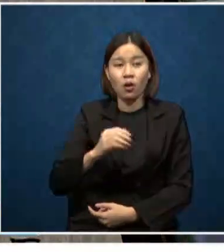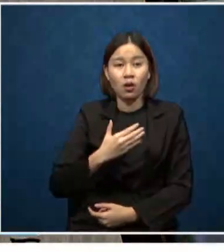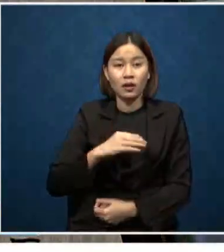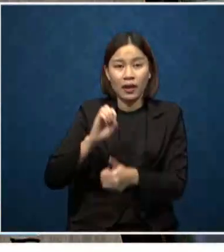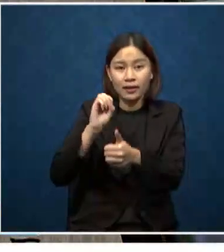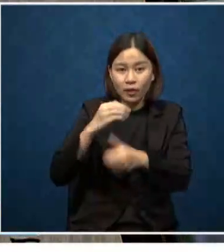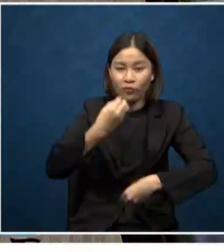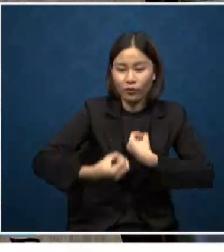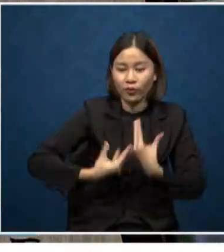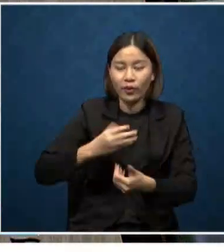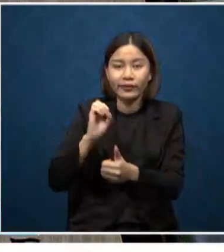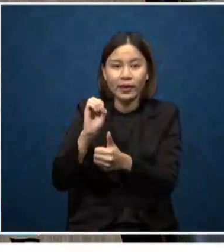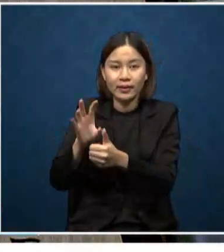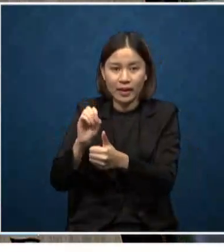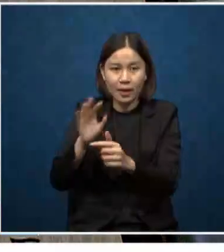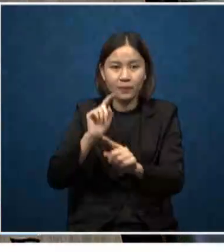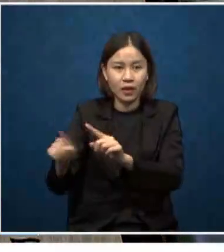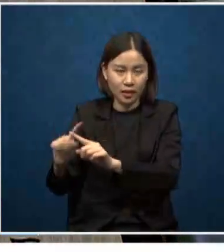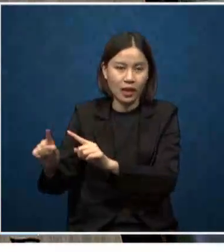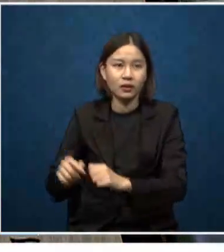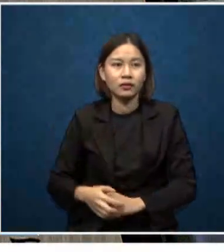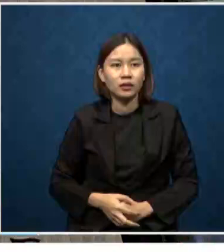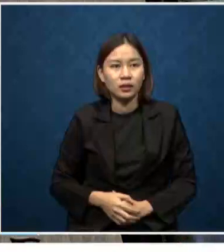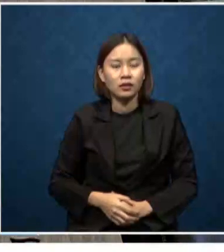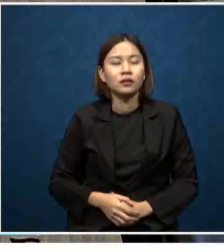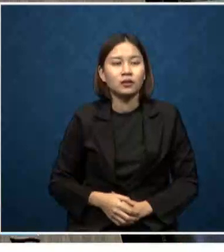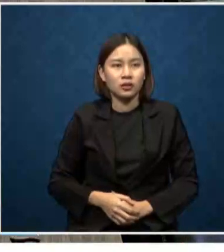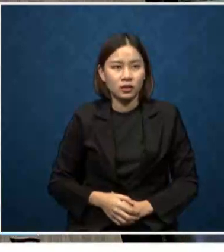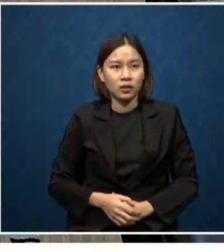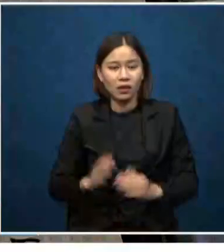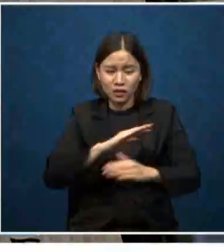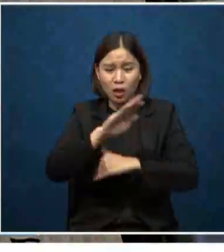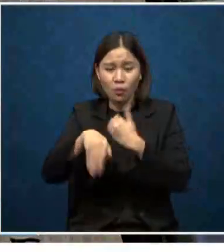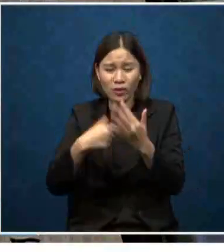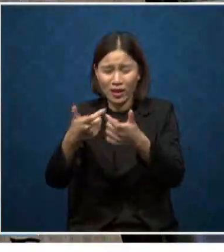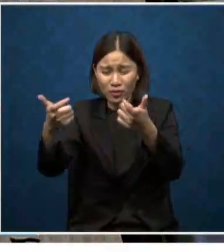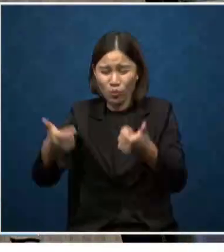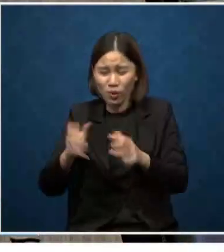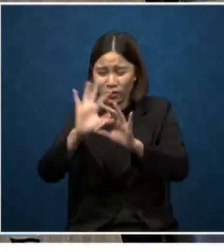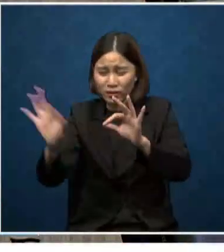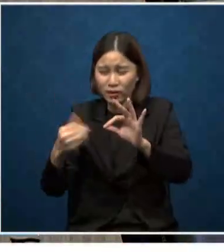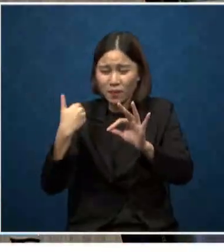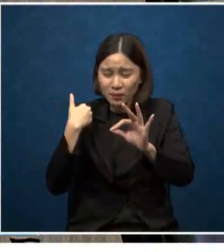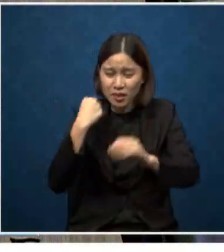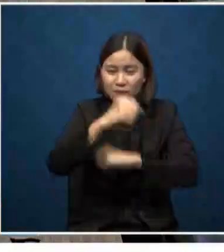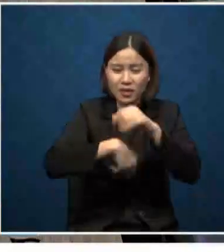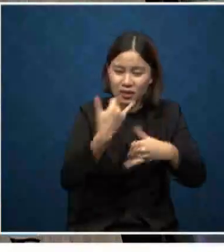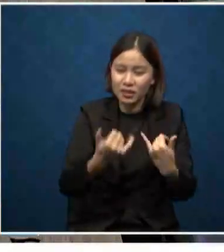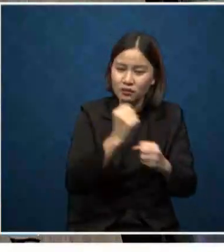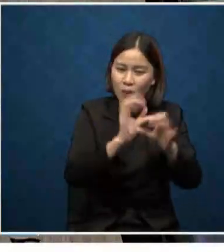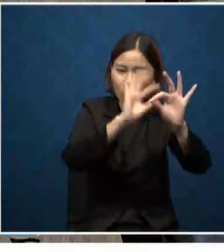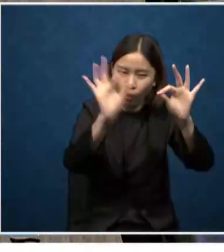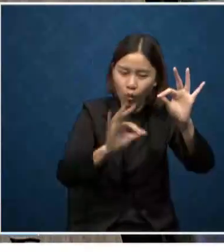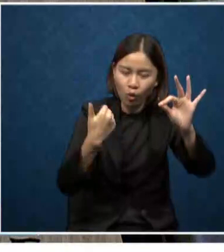ข้อคิดเห็นให้ข้อเสนอในของท่านในหลายๆเรื่องจริงอยู่หลายๆเรื่องท่านใส่เอาไว้ในเอกสารและปีนี้ท่านทำเอาไว้เยอะเรื่อง